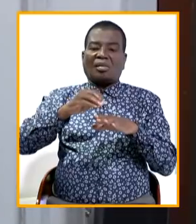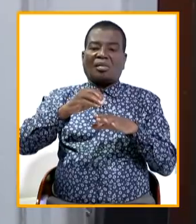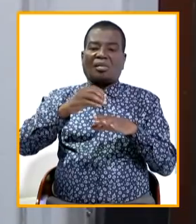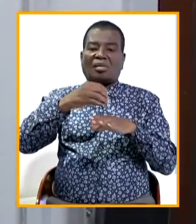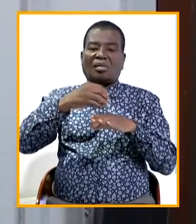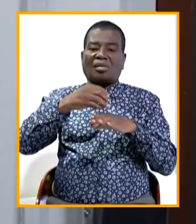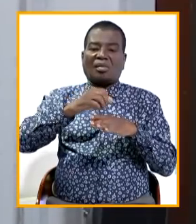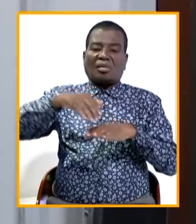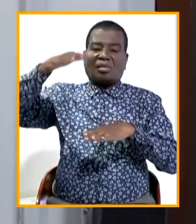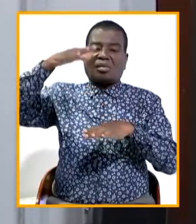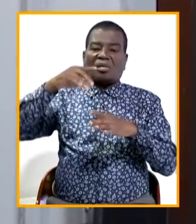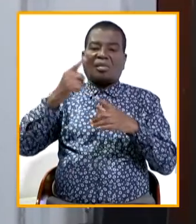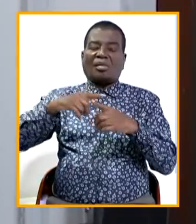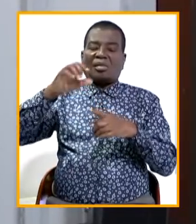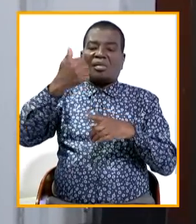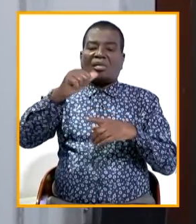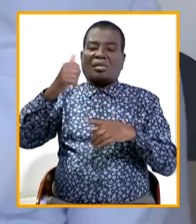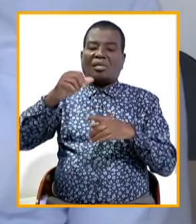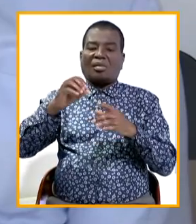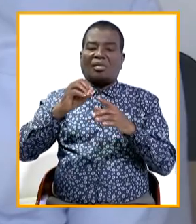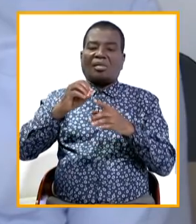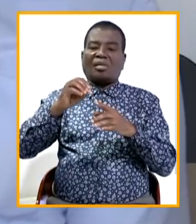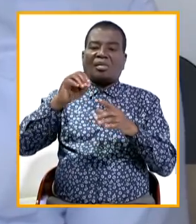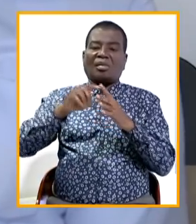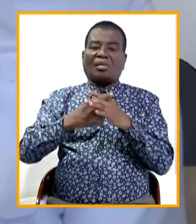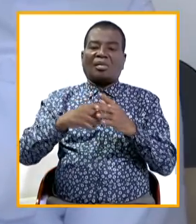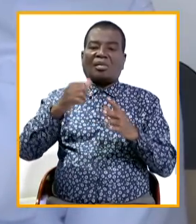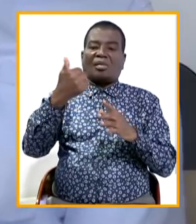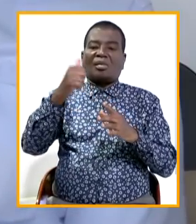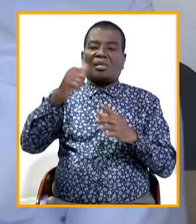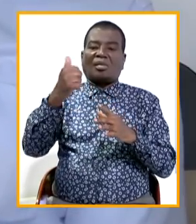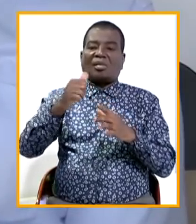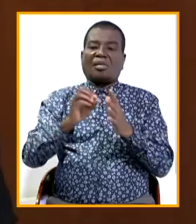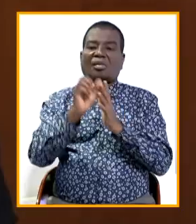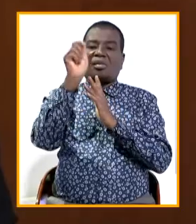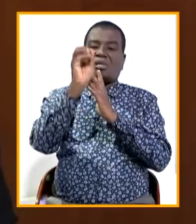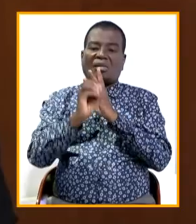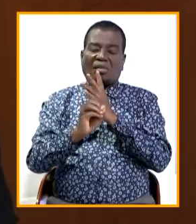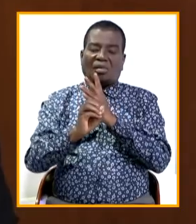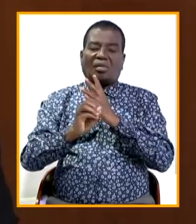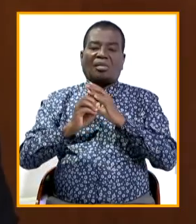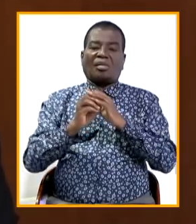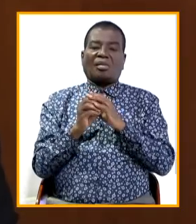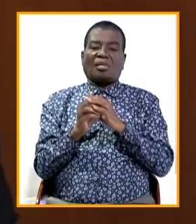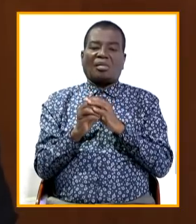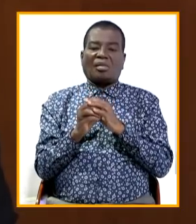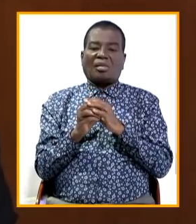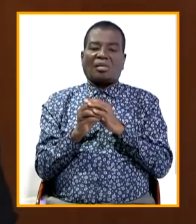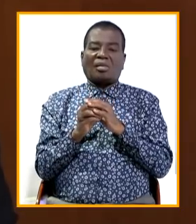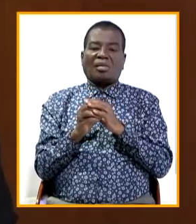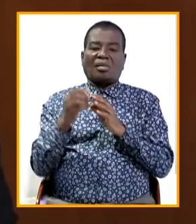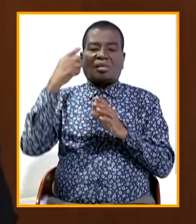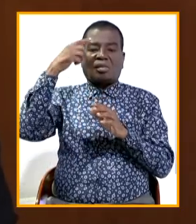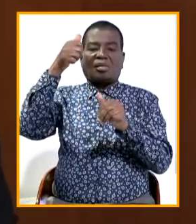égale à 10/20, à partir du 12 août 2023 à 23h59.